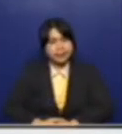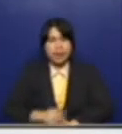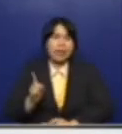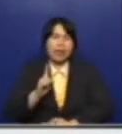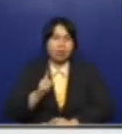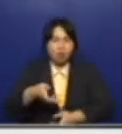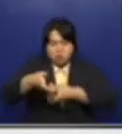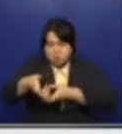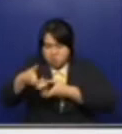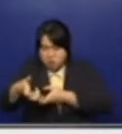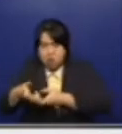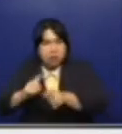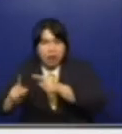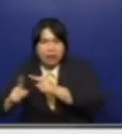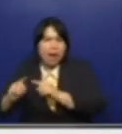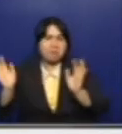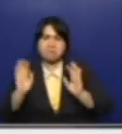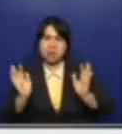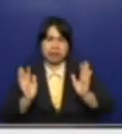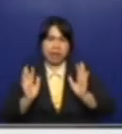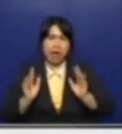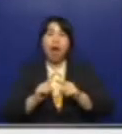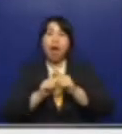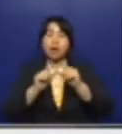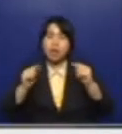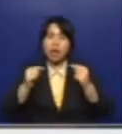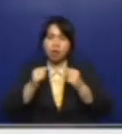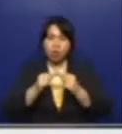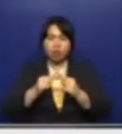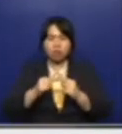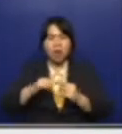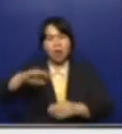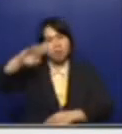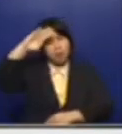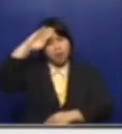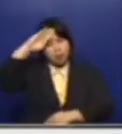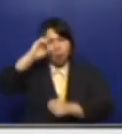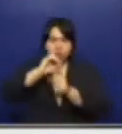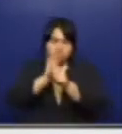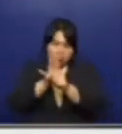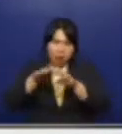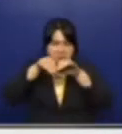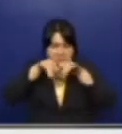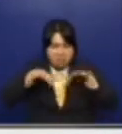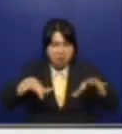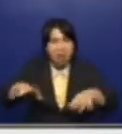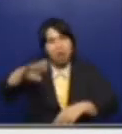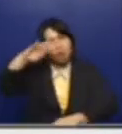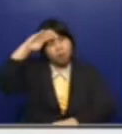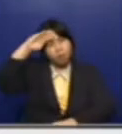ธมันเป็นยุคของโรคระบาดที่เกิดขึ้นในภาวะโลก